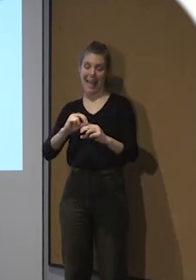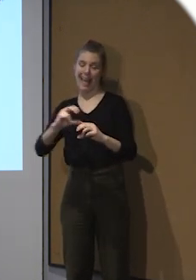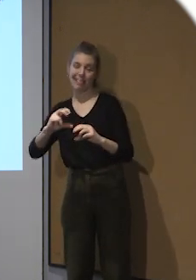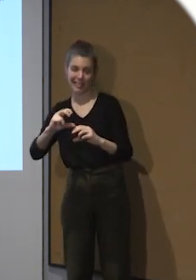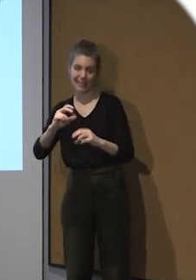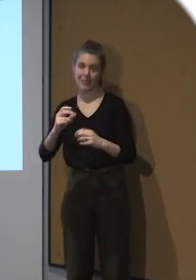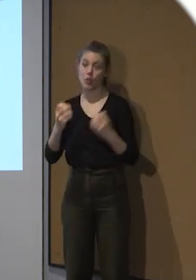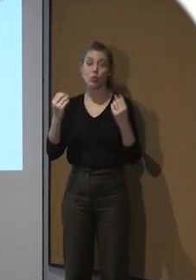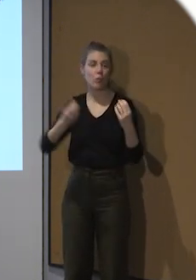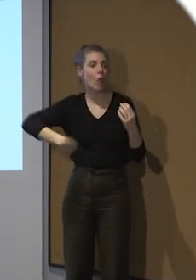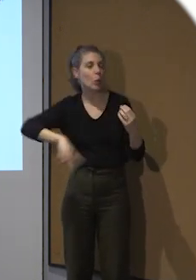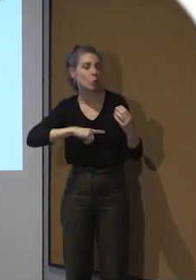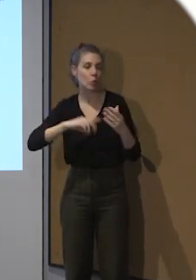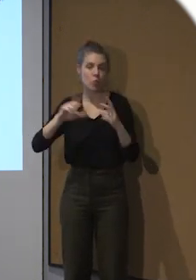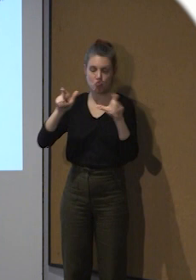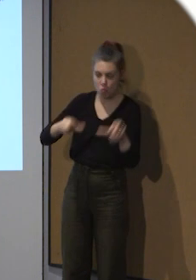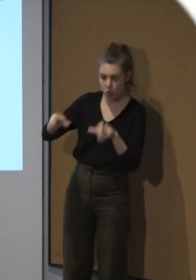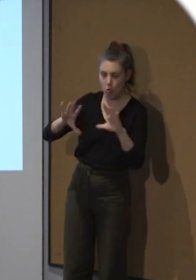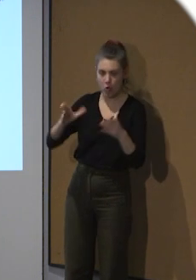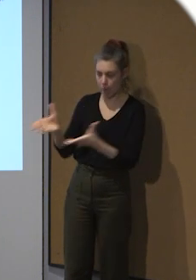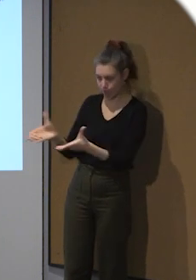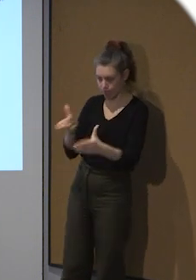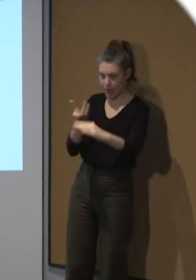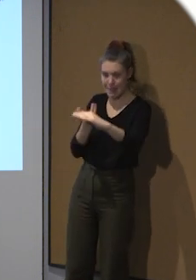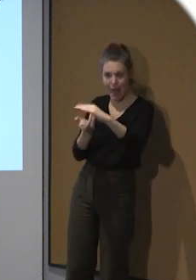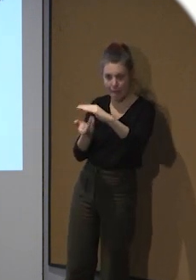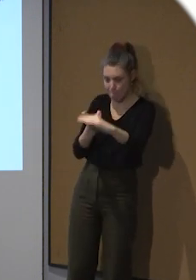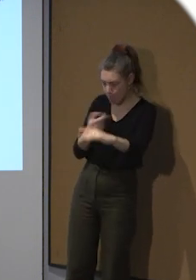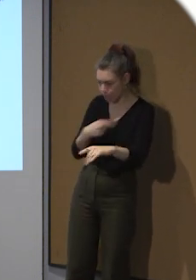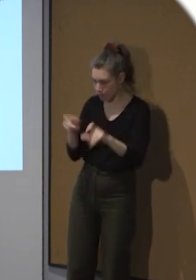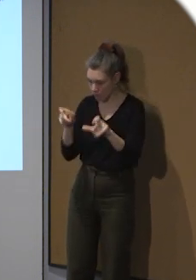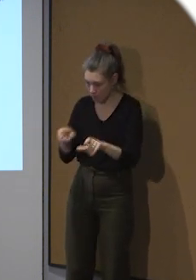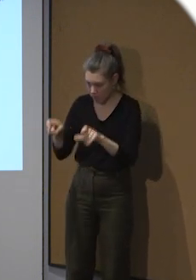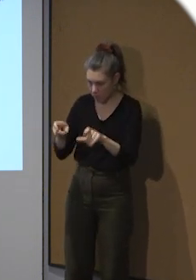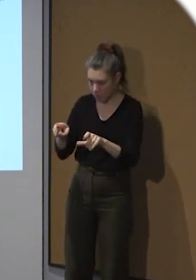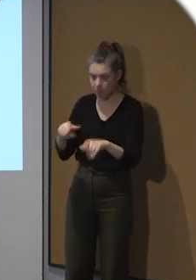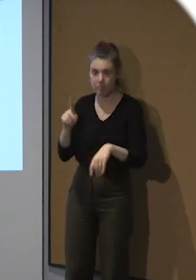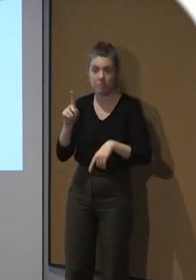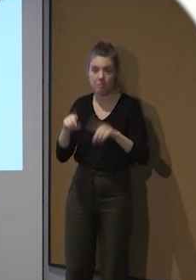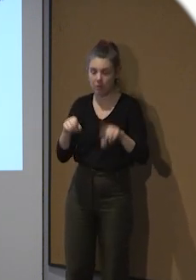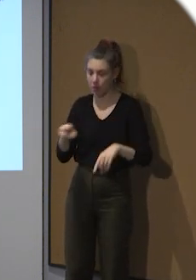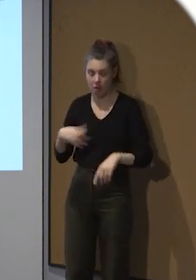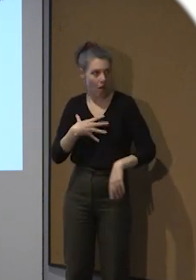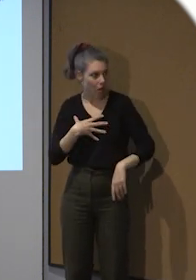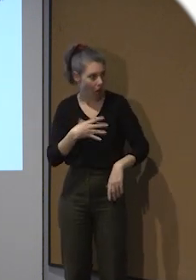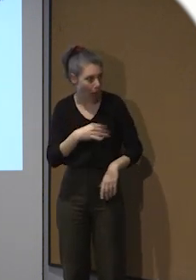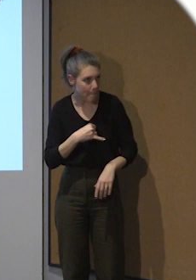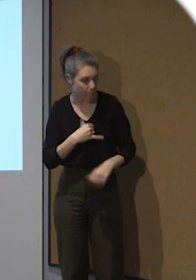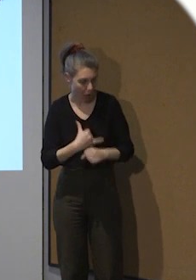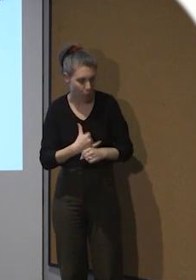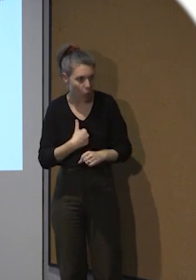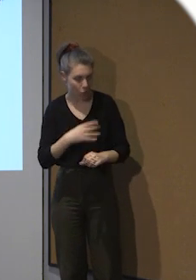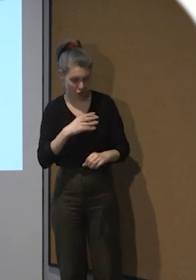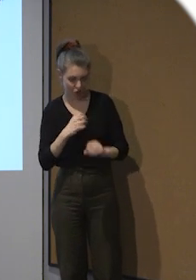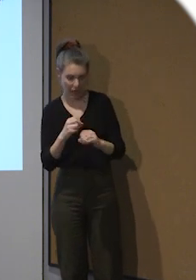fait des IRM pour une raison X ou Y, et puis on se dit « Oh là là, mais j'ai une hernie !» Et en fait, on s'est rendu compte au niveau d'une étude